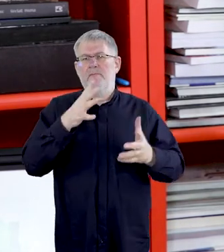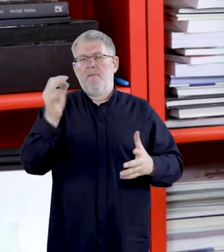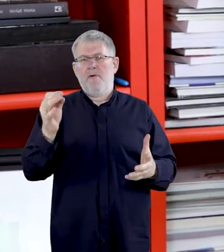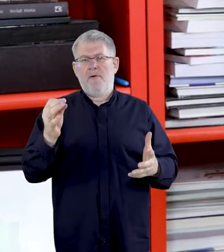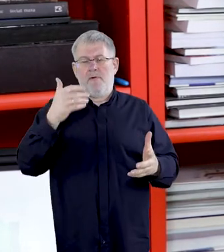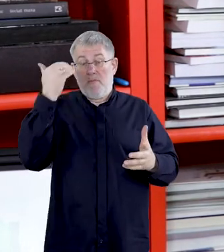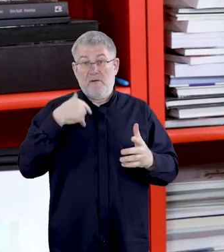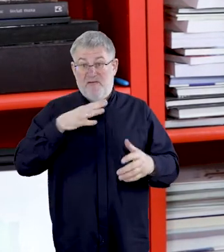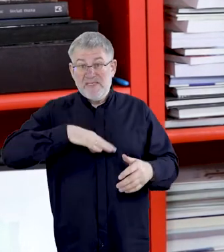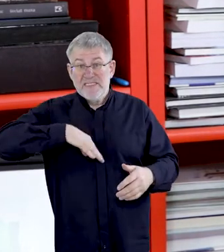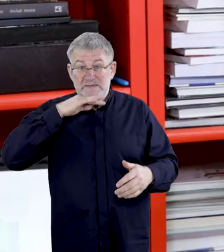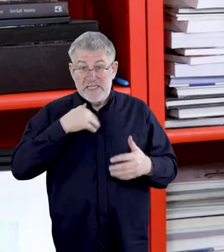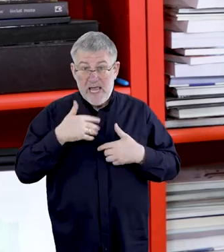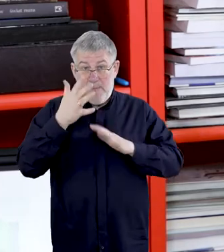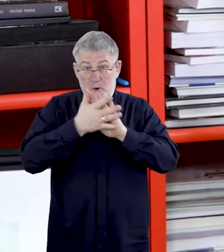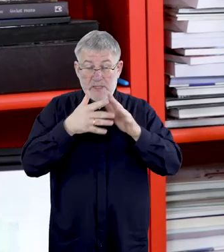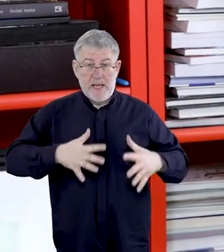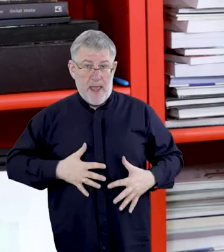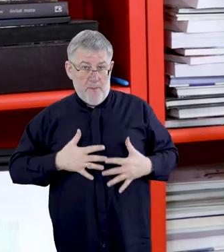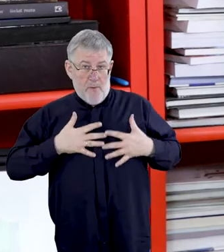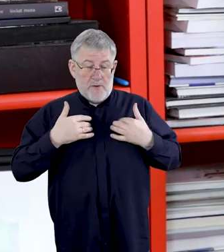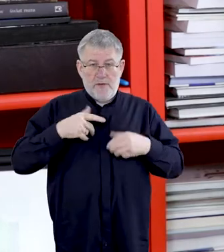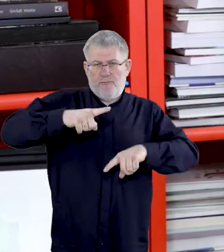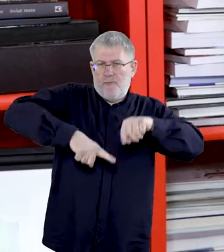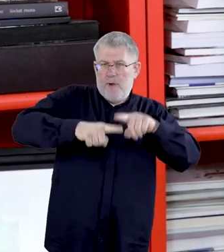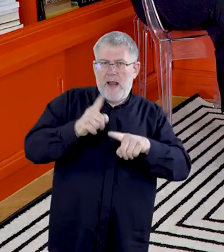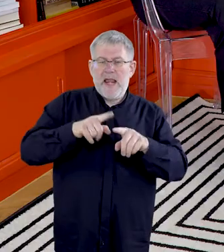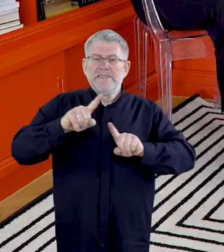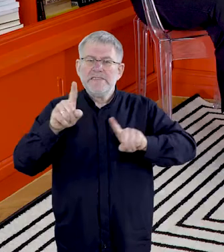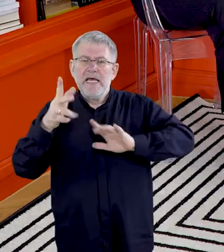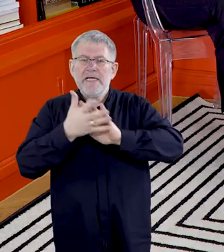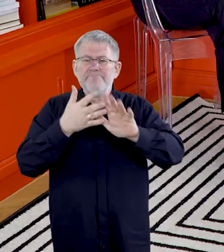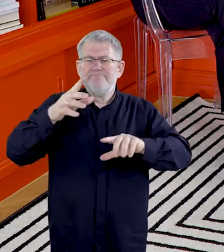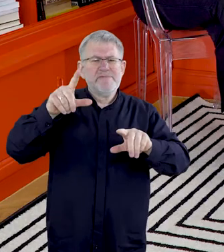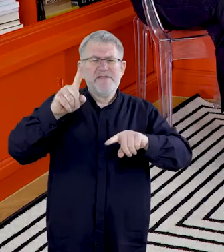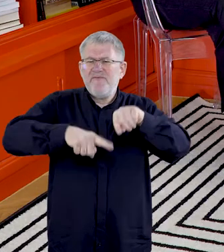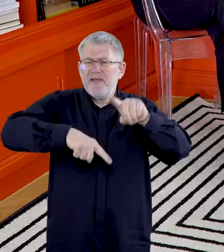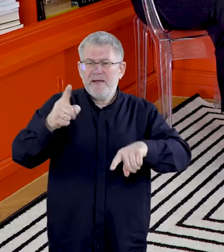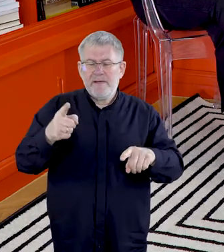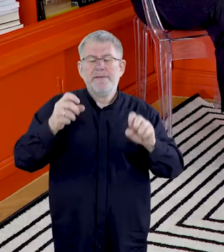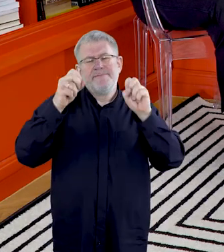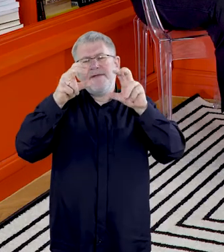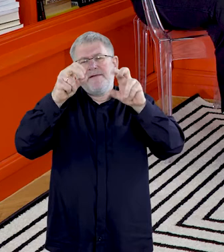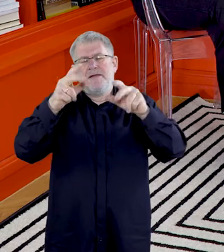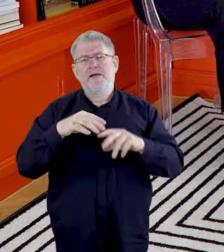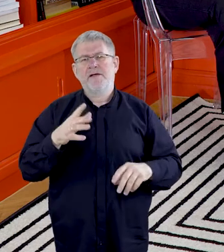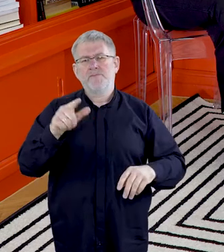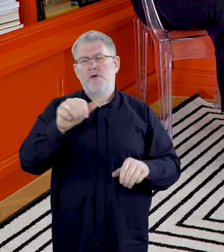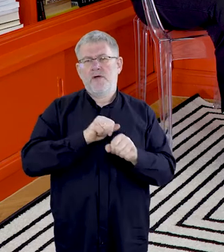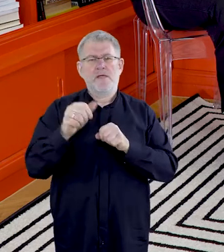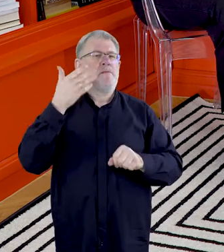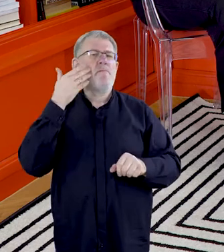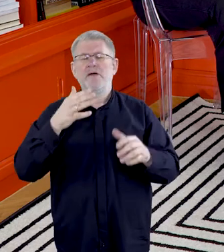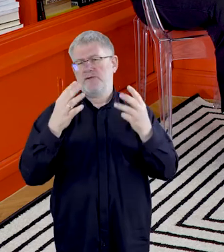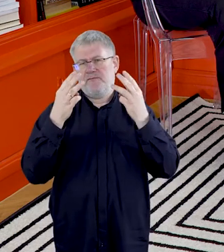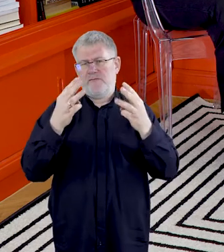czy wystarczy, że pokażemy w jakiś sposób emocje i takie tradycyjne, zwykłe gesty, tak, czy jak się mamy porozumieć? Tak. To jest bardzo